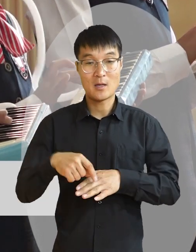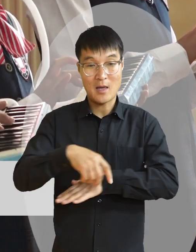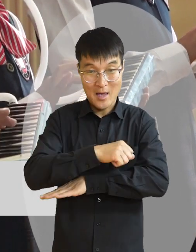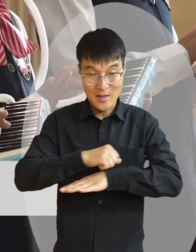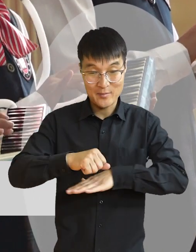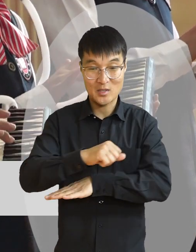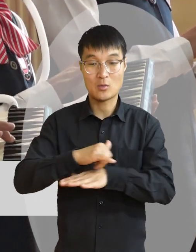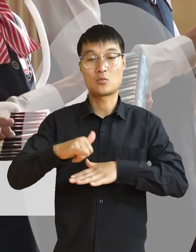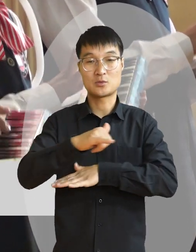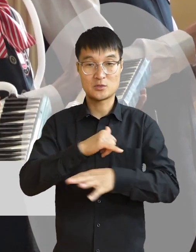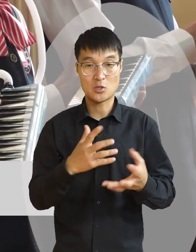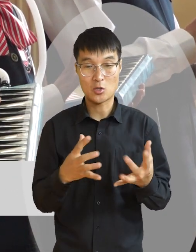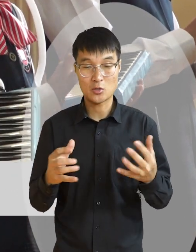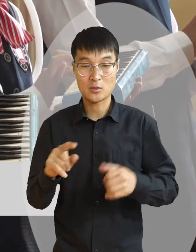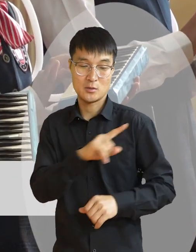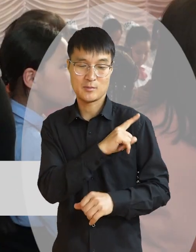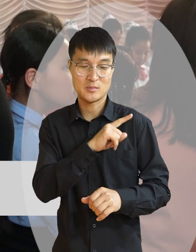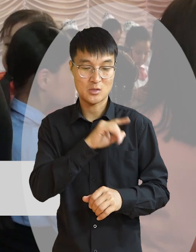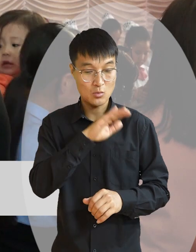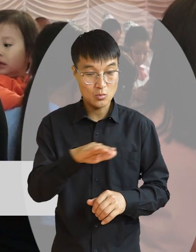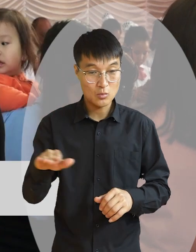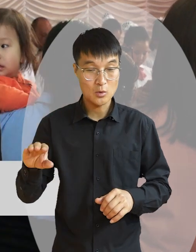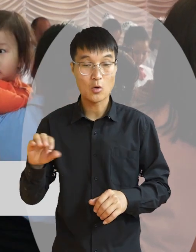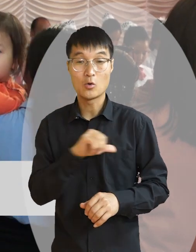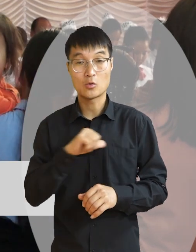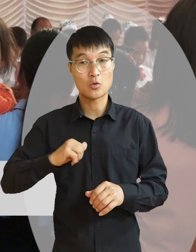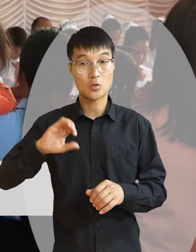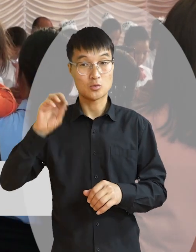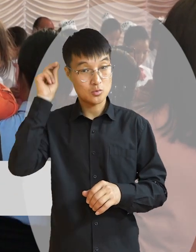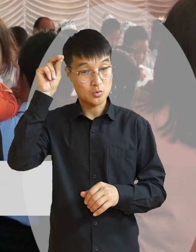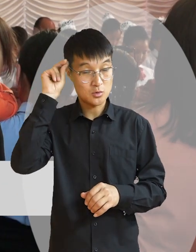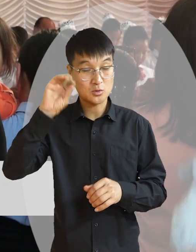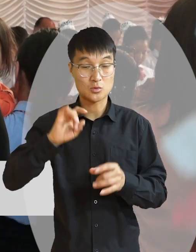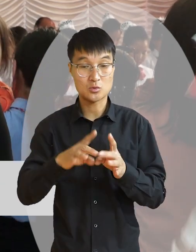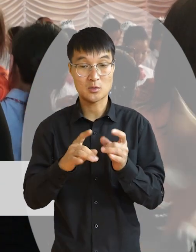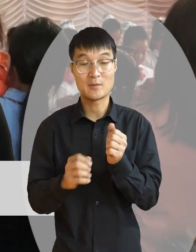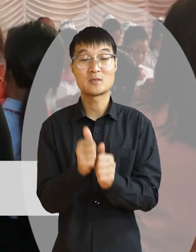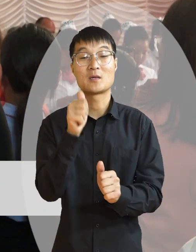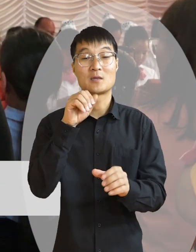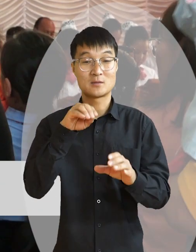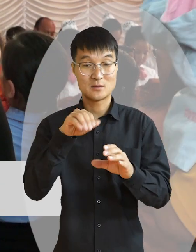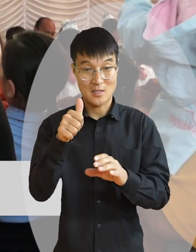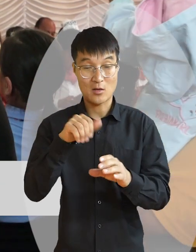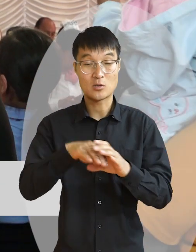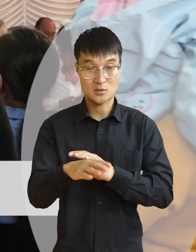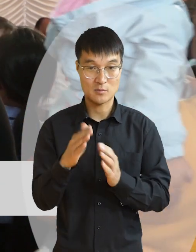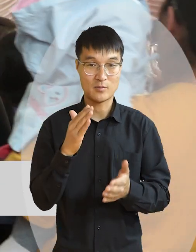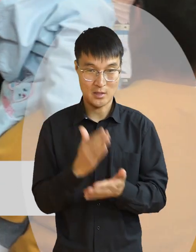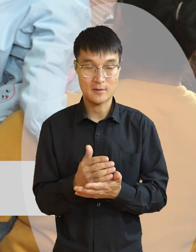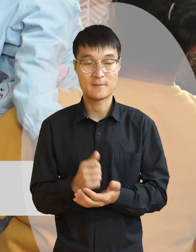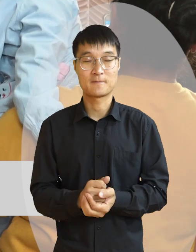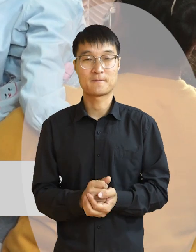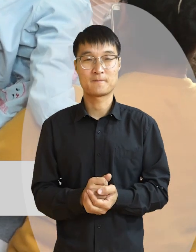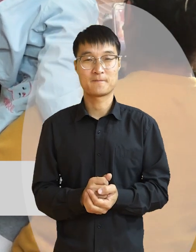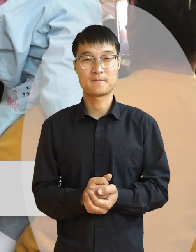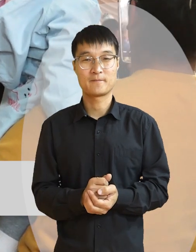болон улсын олон улсын хэмжээнд зохион байгуулагдсан уралдаан тэмцээнүүдэд хүүхдүүд бас өөрсдийнхөө одоо суралцсан чиглэлээр